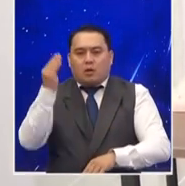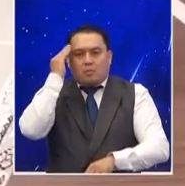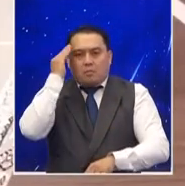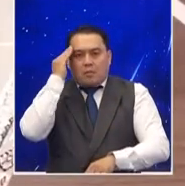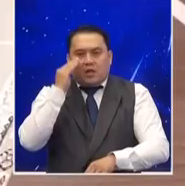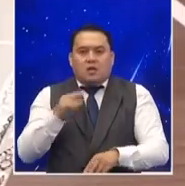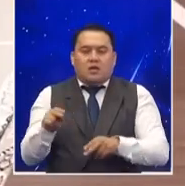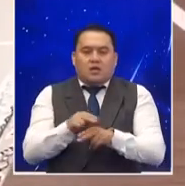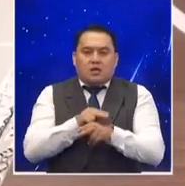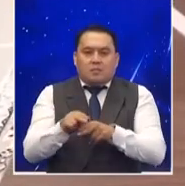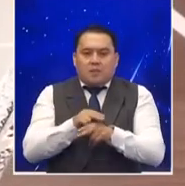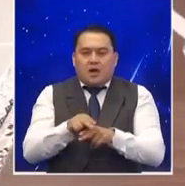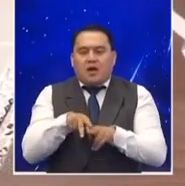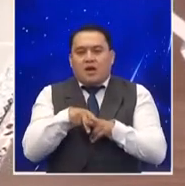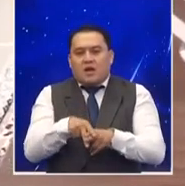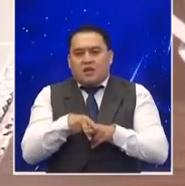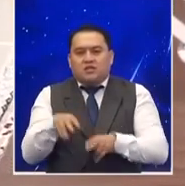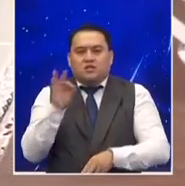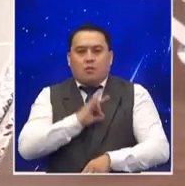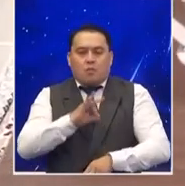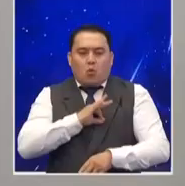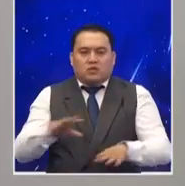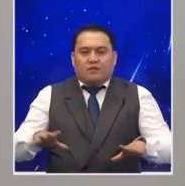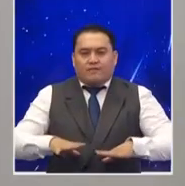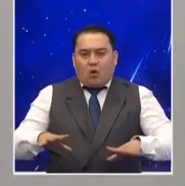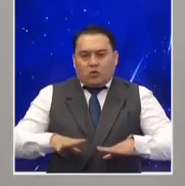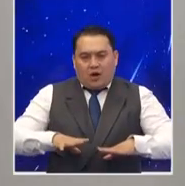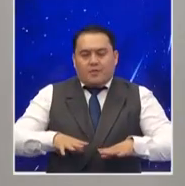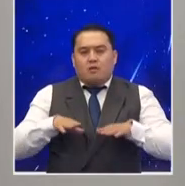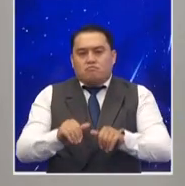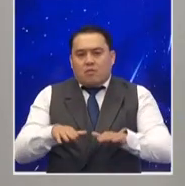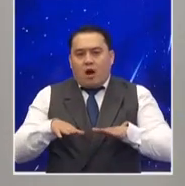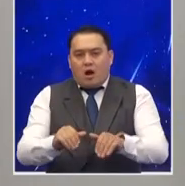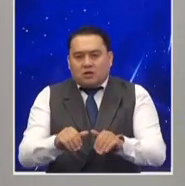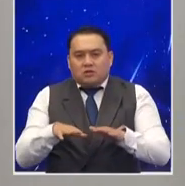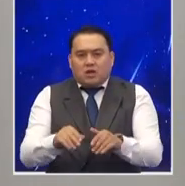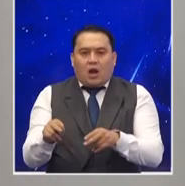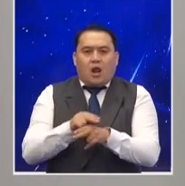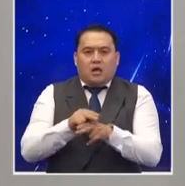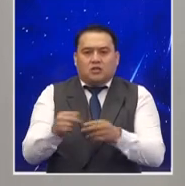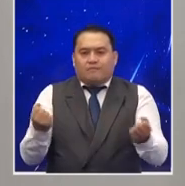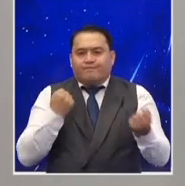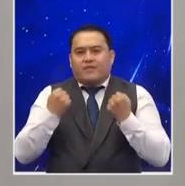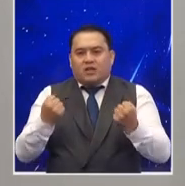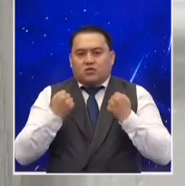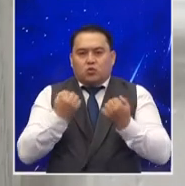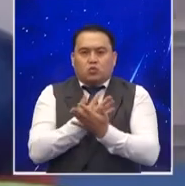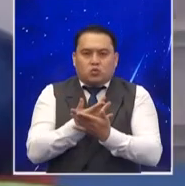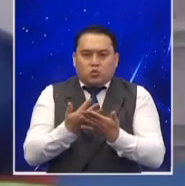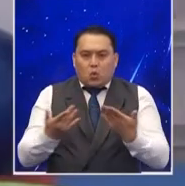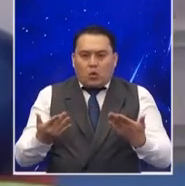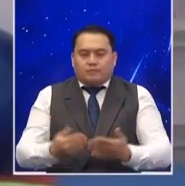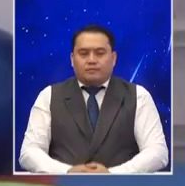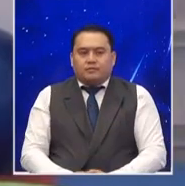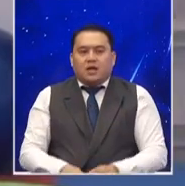как ипотерапия, то есть лечение с использованием верховой езды, массаж, арт-терапия, лечебная физкультура и многое другое. Здесь